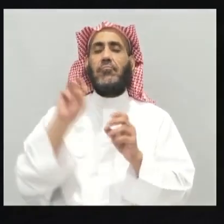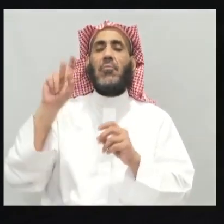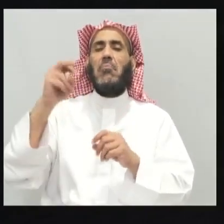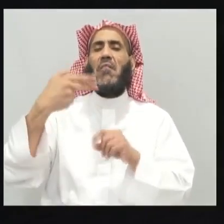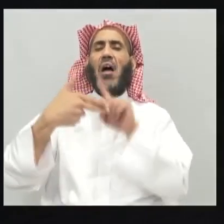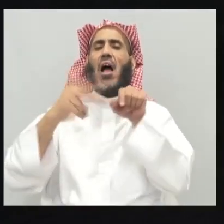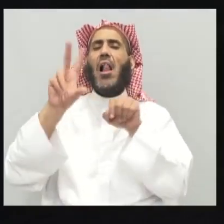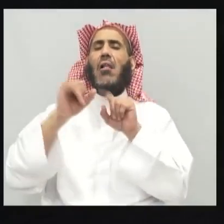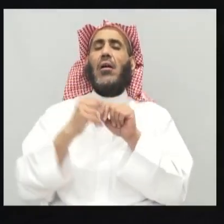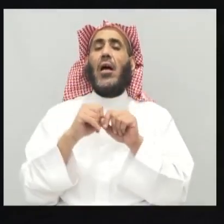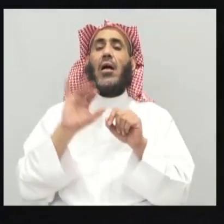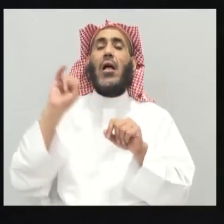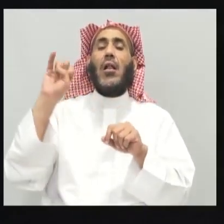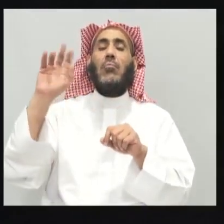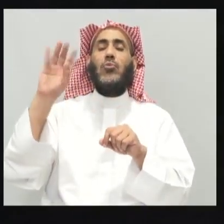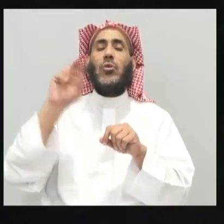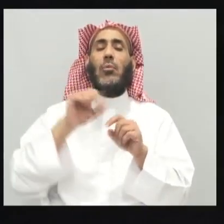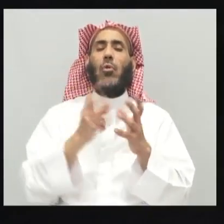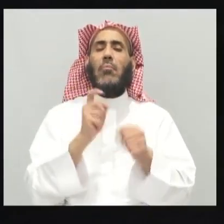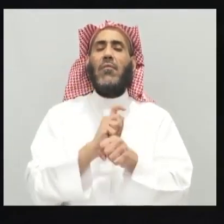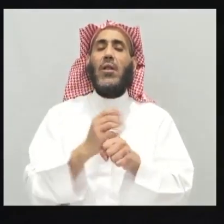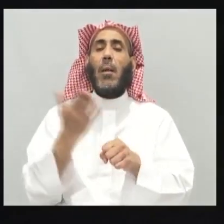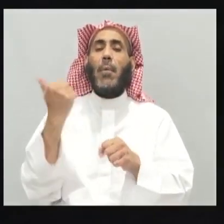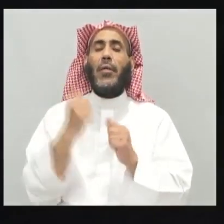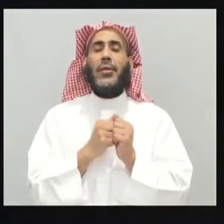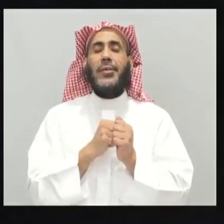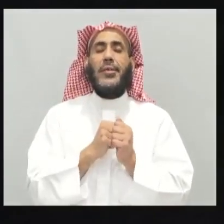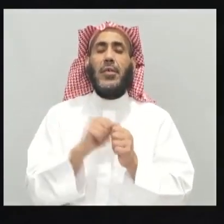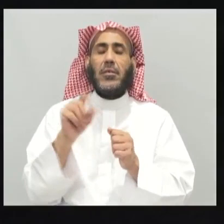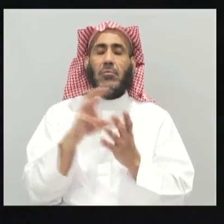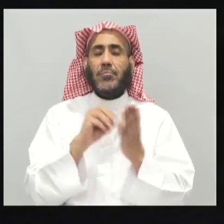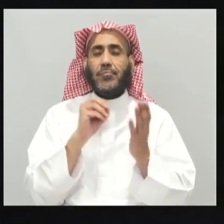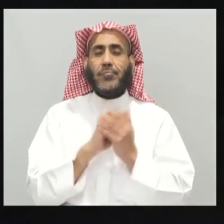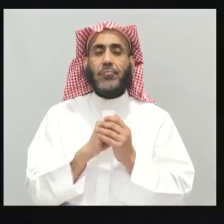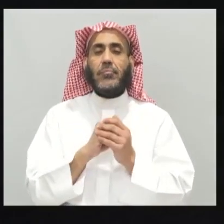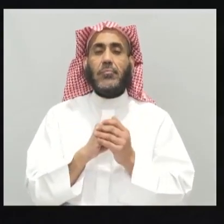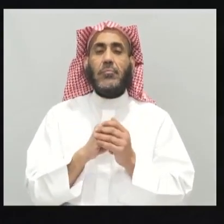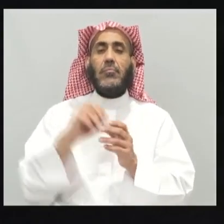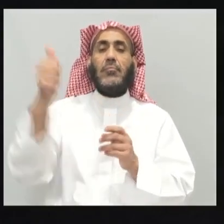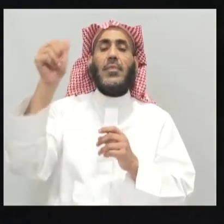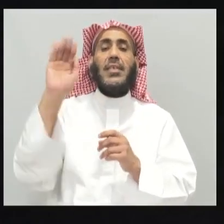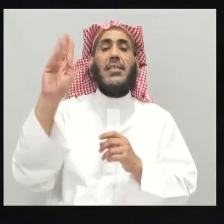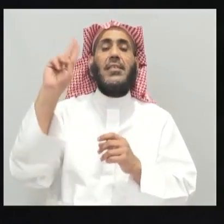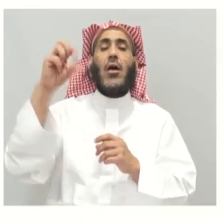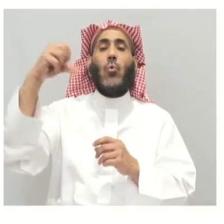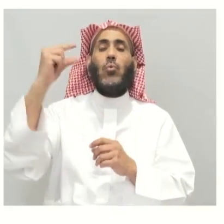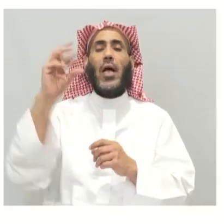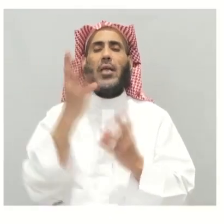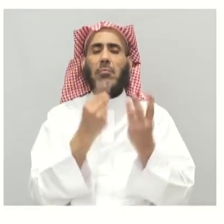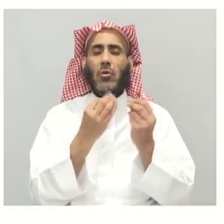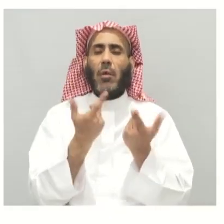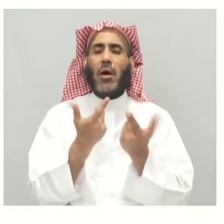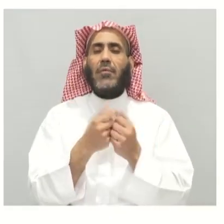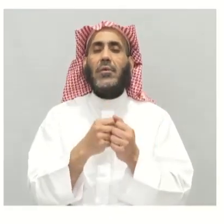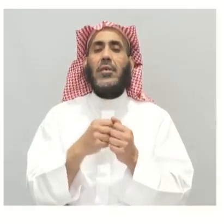لماذا؟ المستودع مأخوذة من الفعل الماضي، أحسنتم، مأخوذة من الفعل الماضي استودع، نحسب عدد أحرف